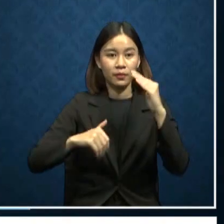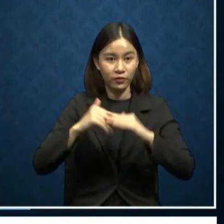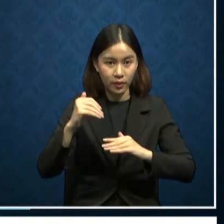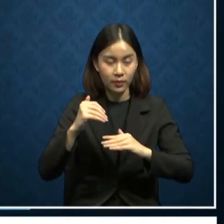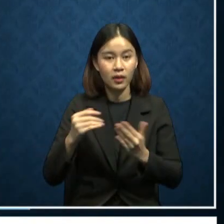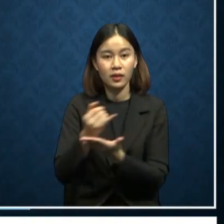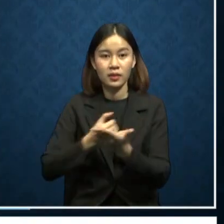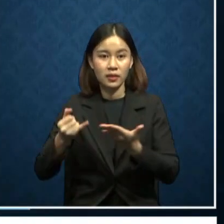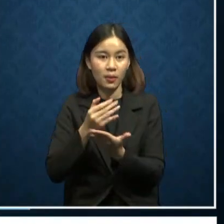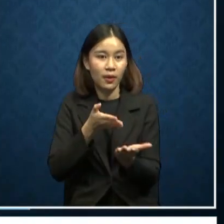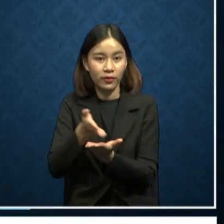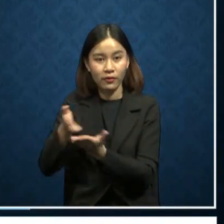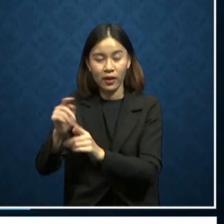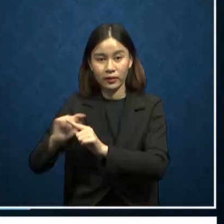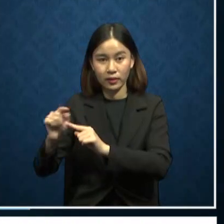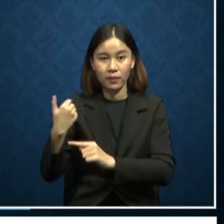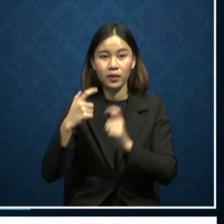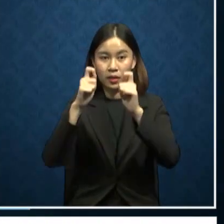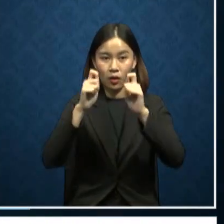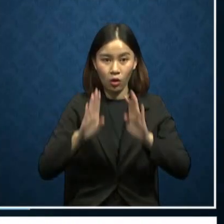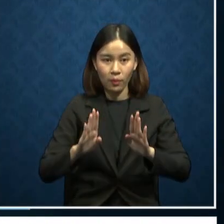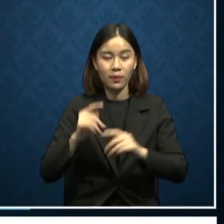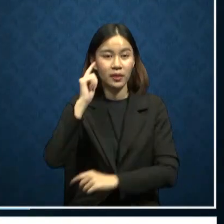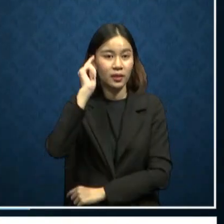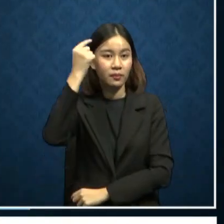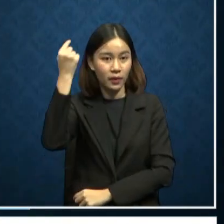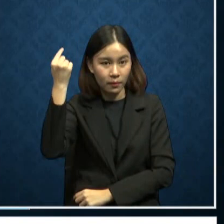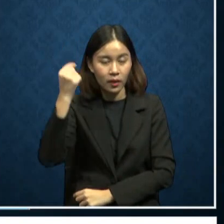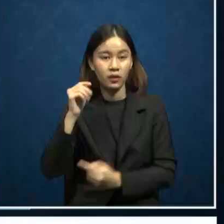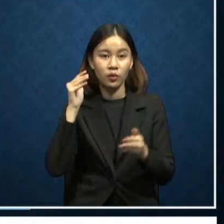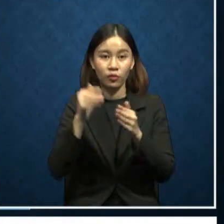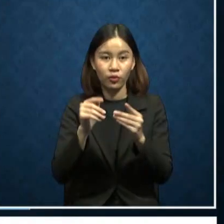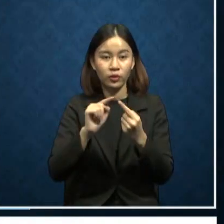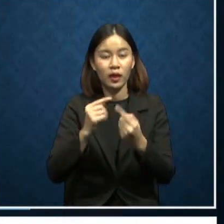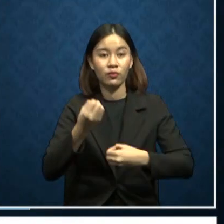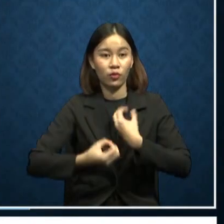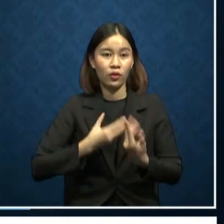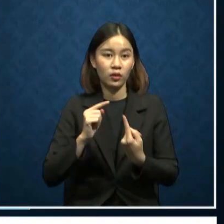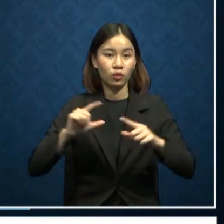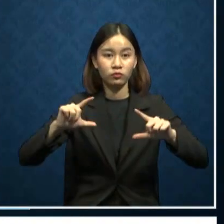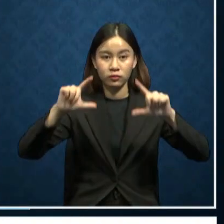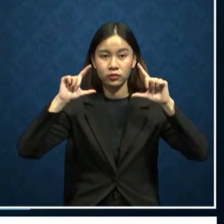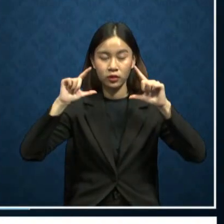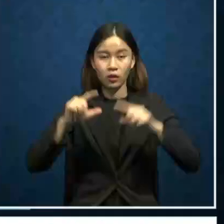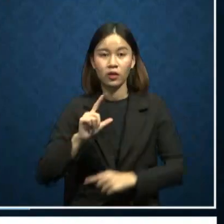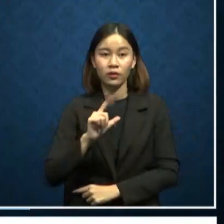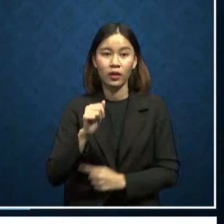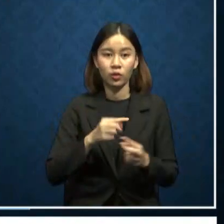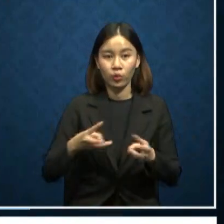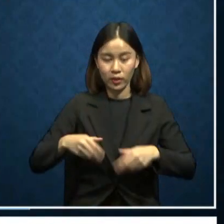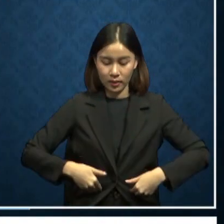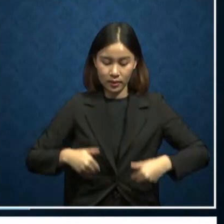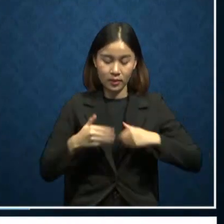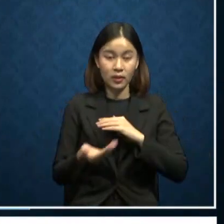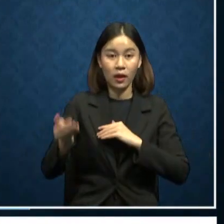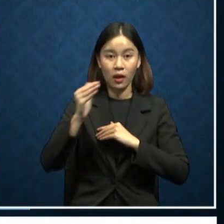งานศิลปะแขนงต่างๆและการออกแบบที่สร้างสรรค์โดยเน้นหรือสะท้อนอัตลักษณ์ทั้งในเชิงวิถีชีวิตและ